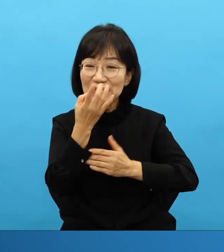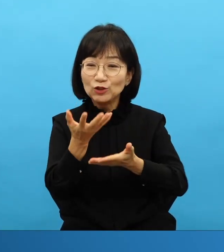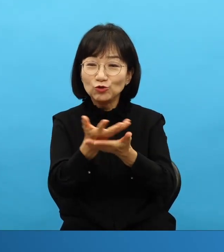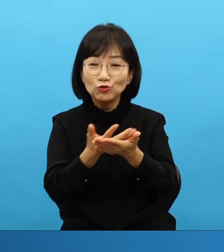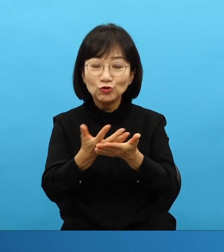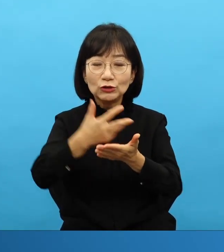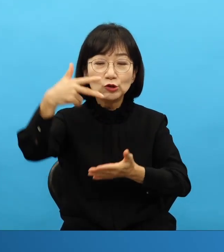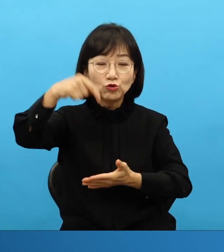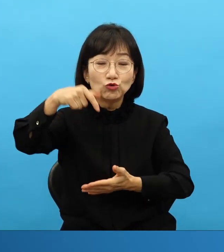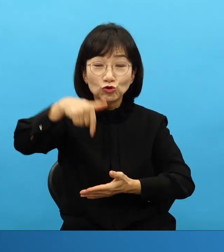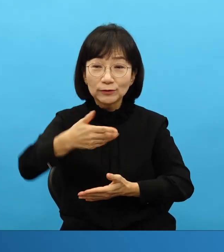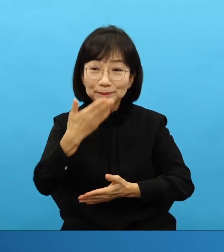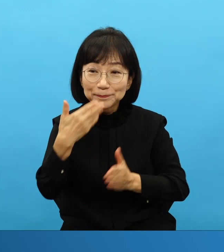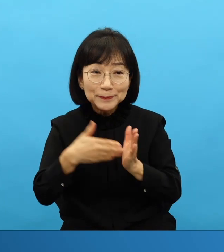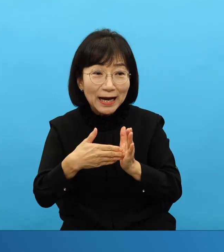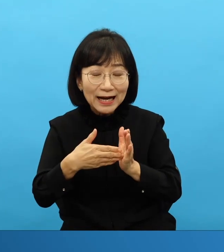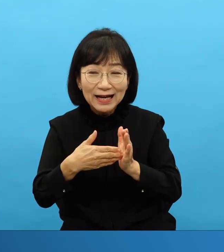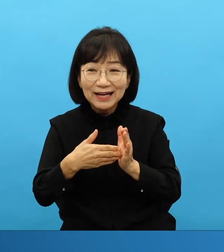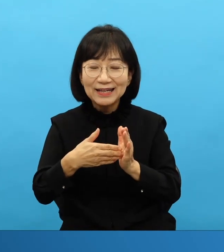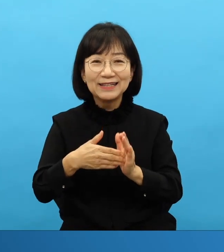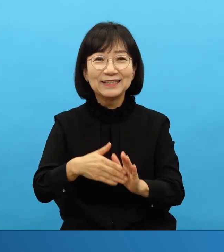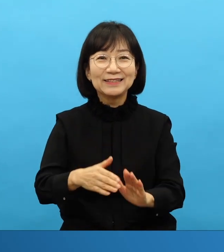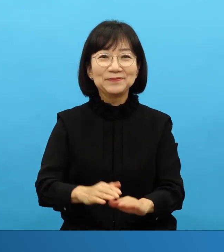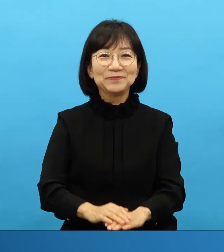尝了粥，对吧？